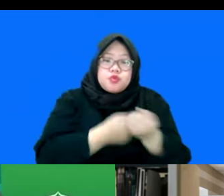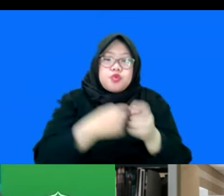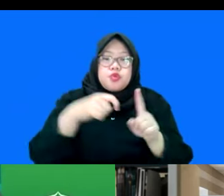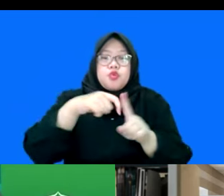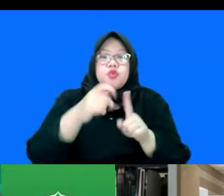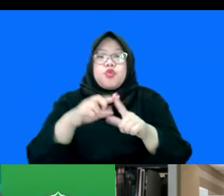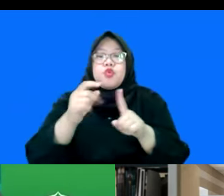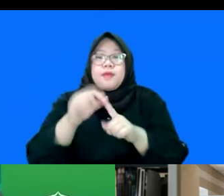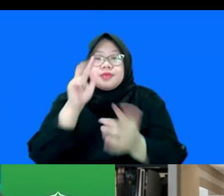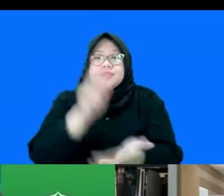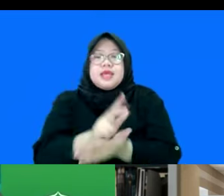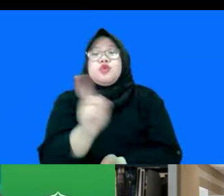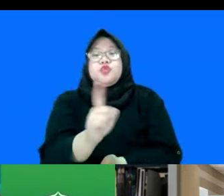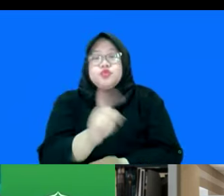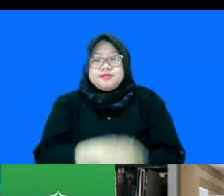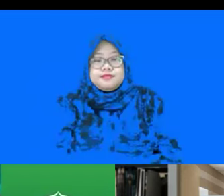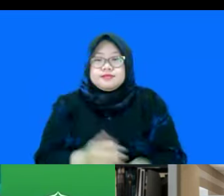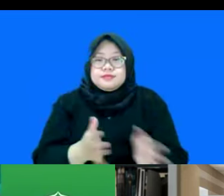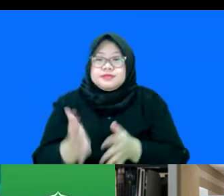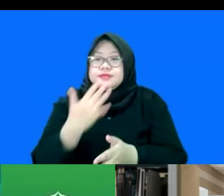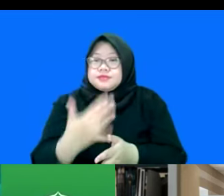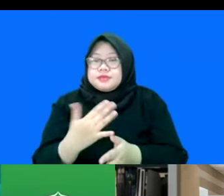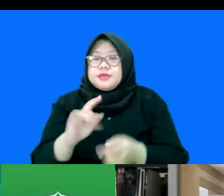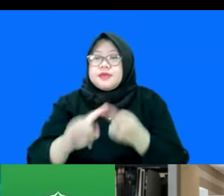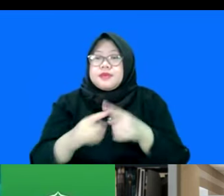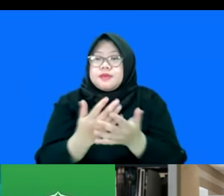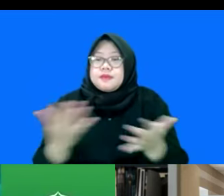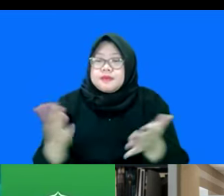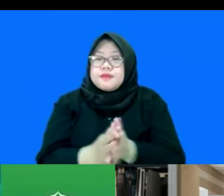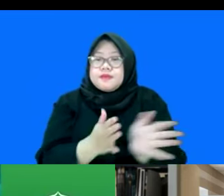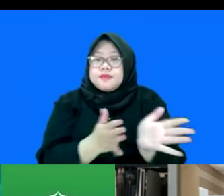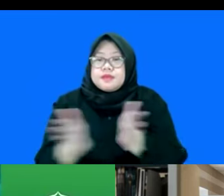disahkan terlebih dahulu. Terima kasih, teman-teman semuanya.